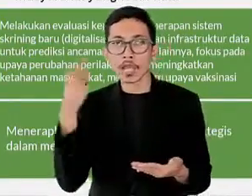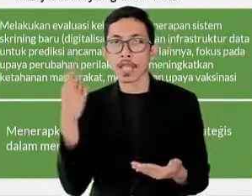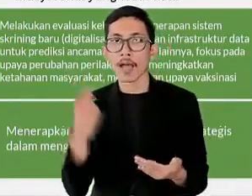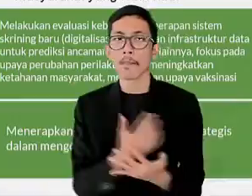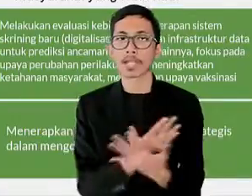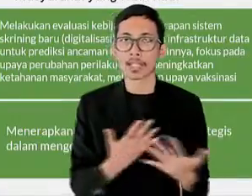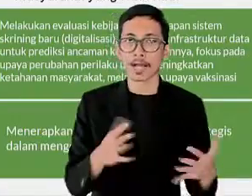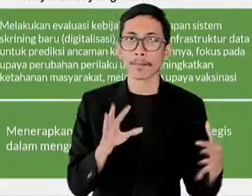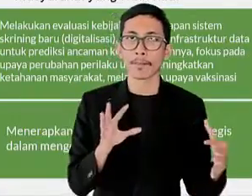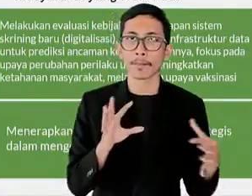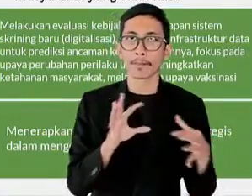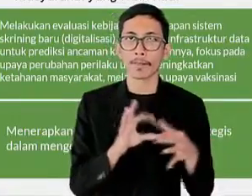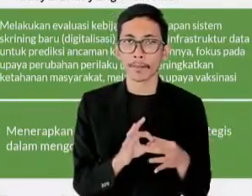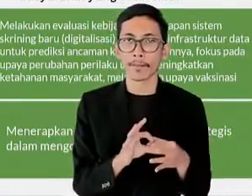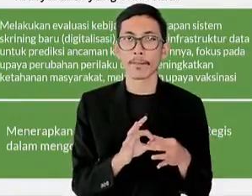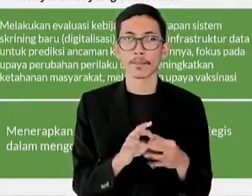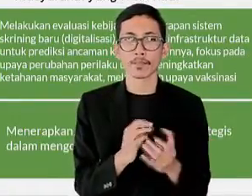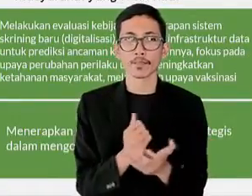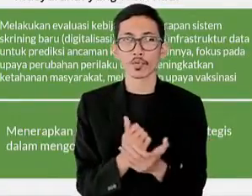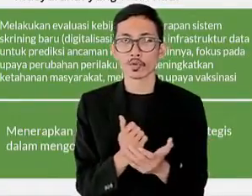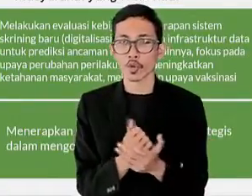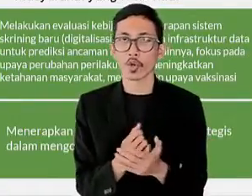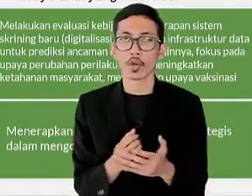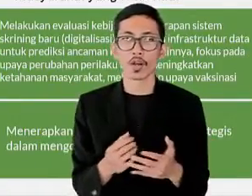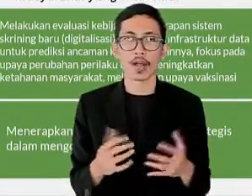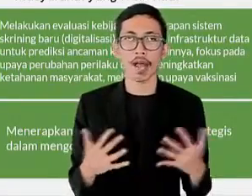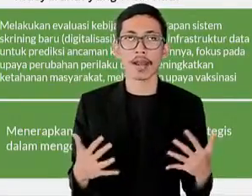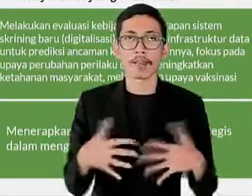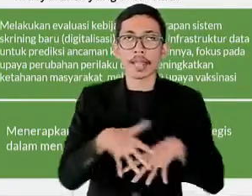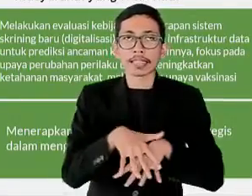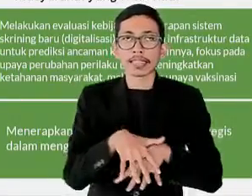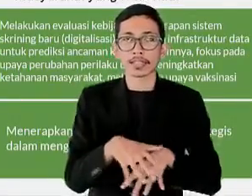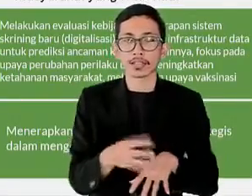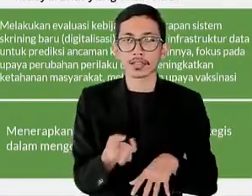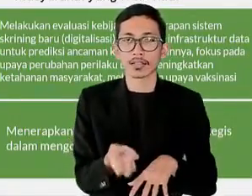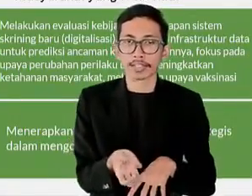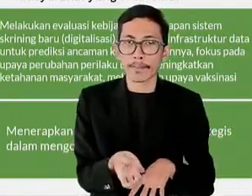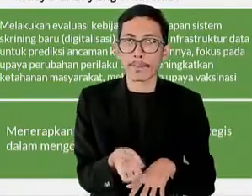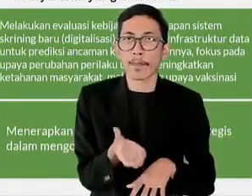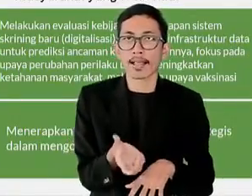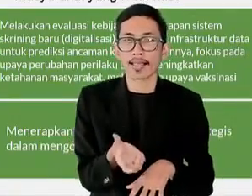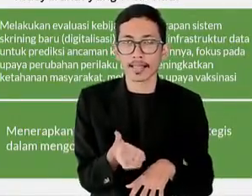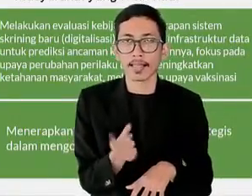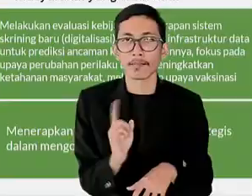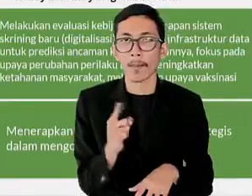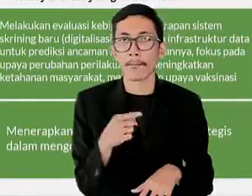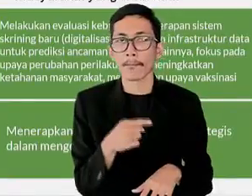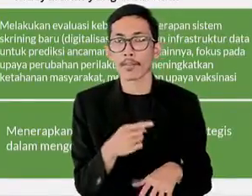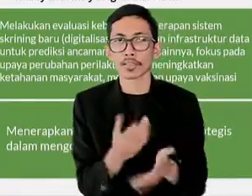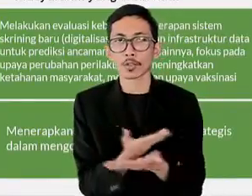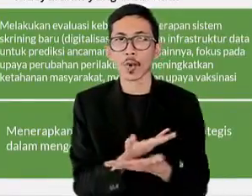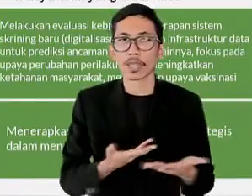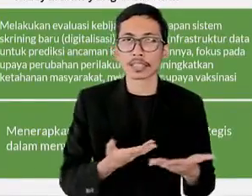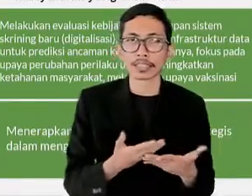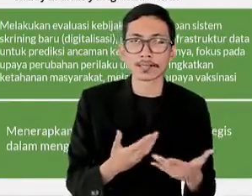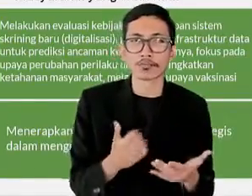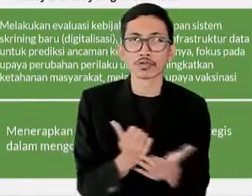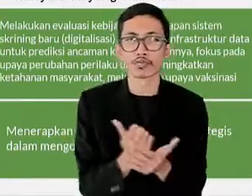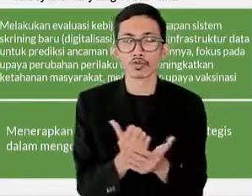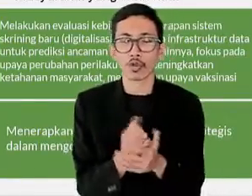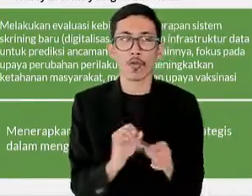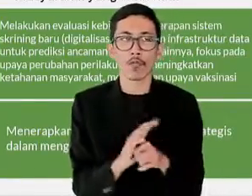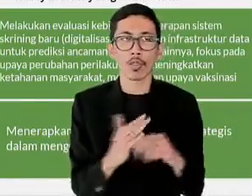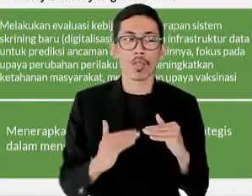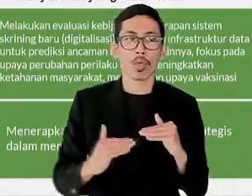dituntut untuk bisa beradaptasi dengan sangat cepat mengingat situasi yang amat dinamis saat itu melalui